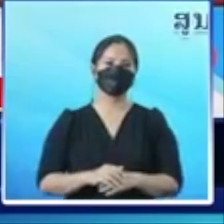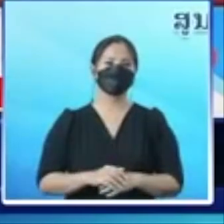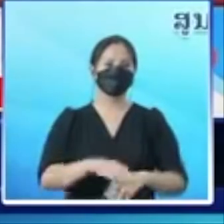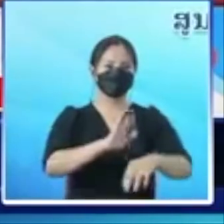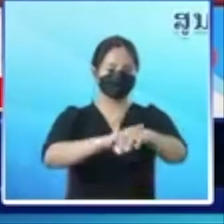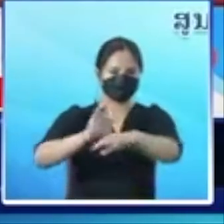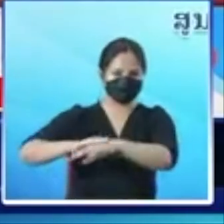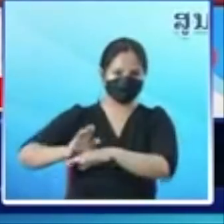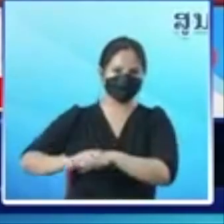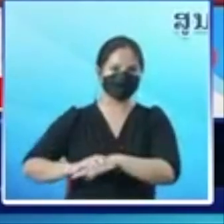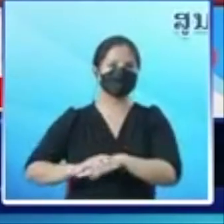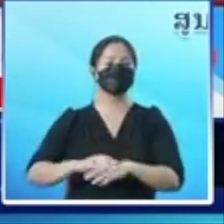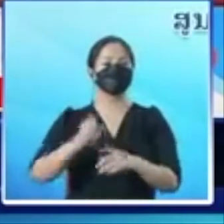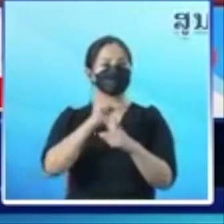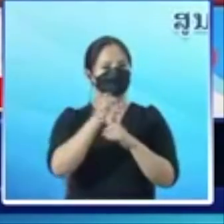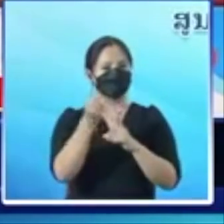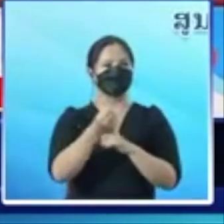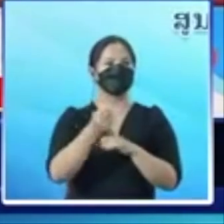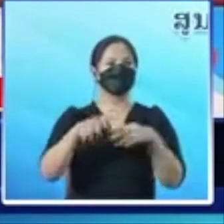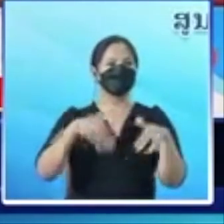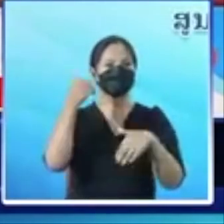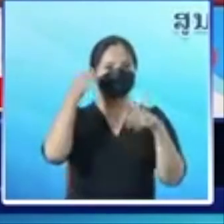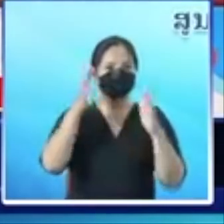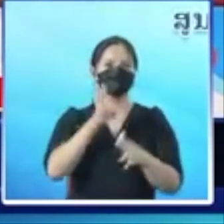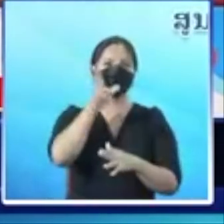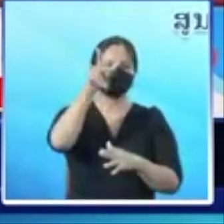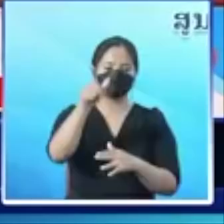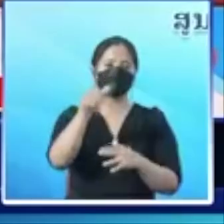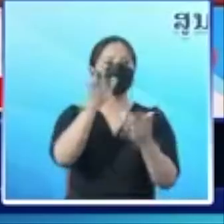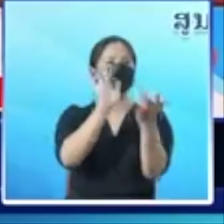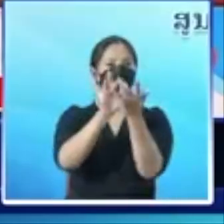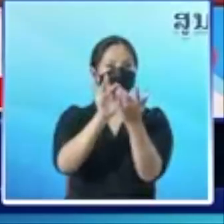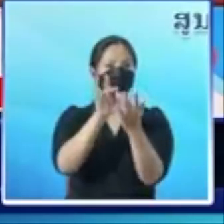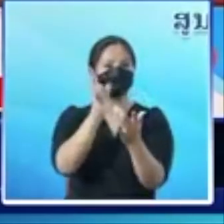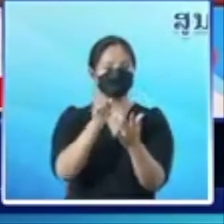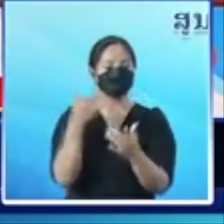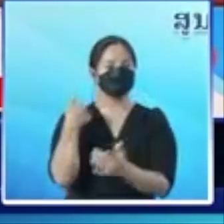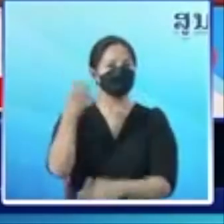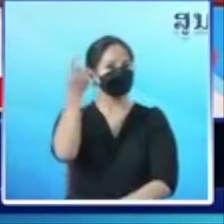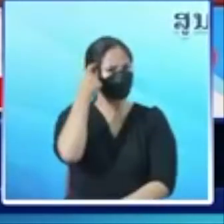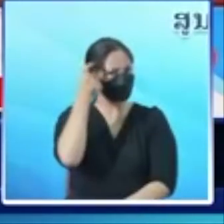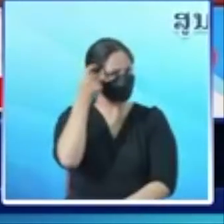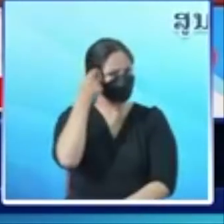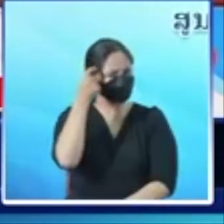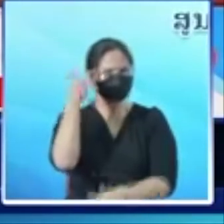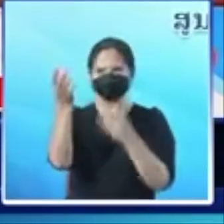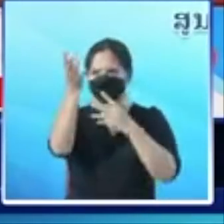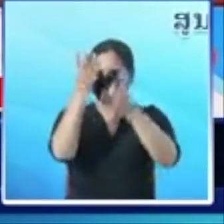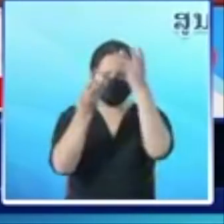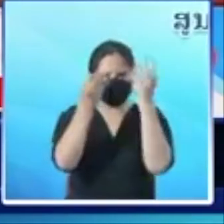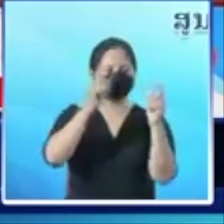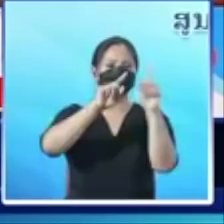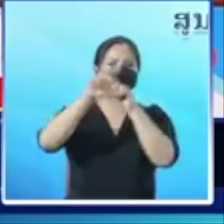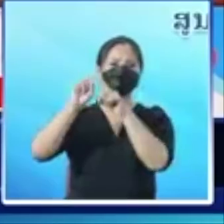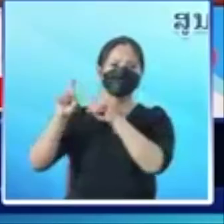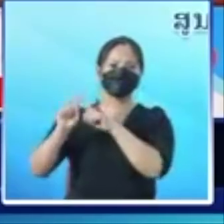ริญทั่วสังคมติดตามข่าวสารผ่านสื่อทางการและขอให้มีสติในการบริโภคข้อมูลข่าวสารเ